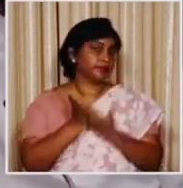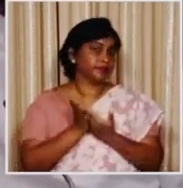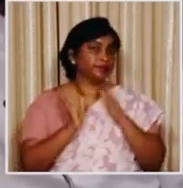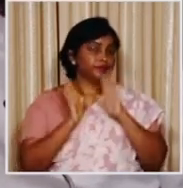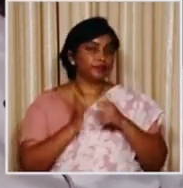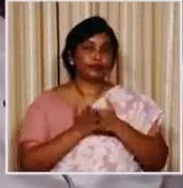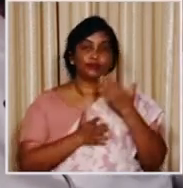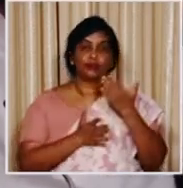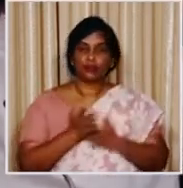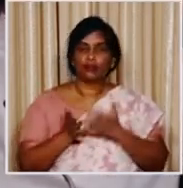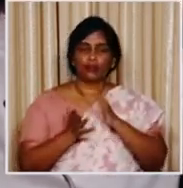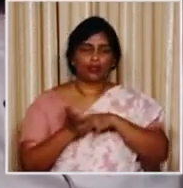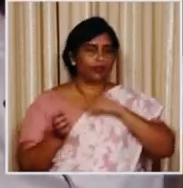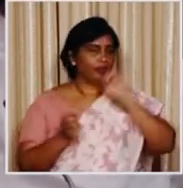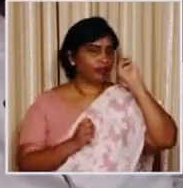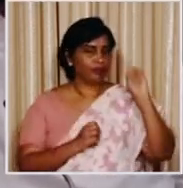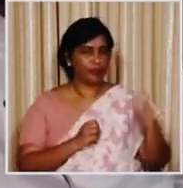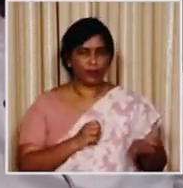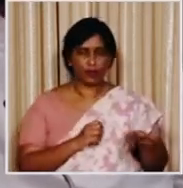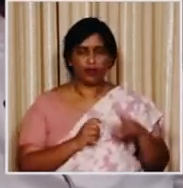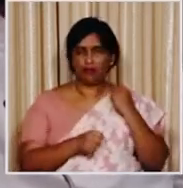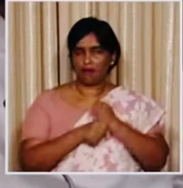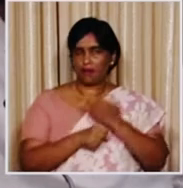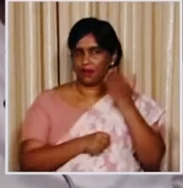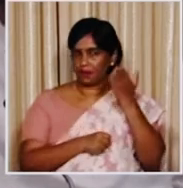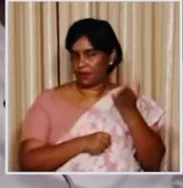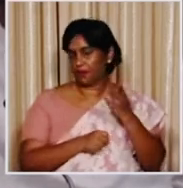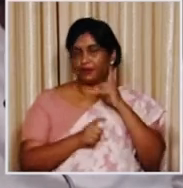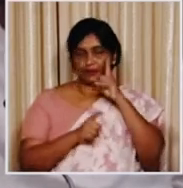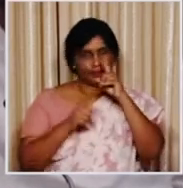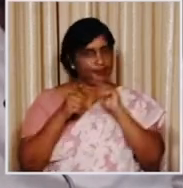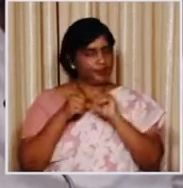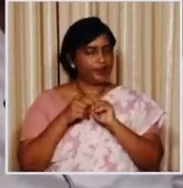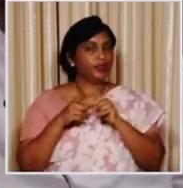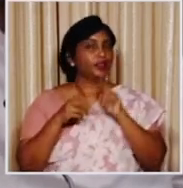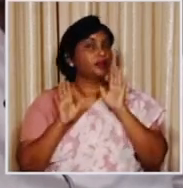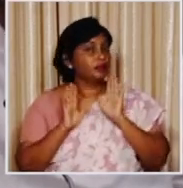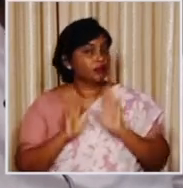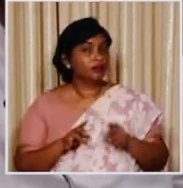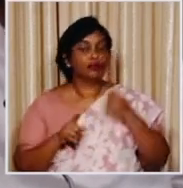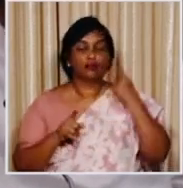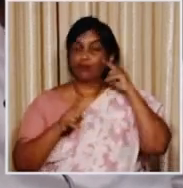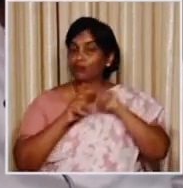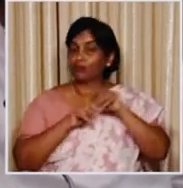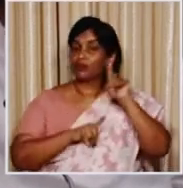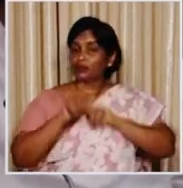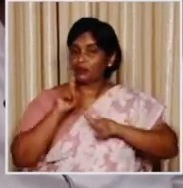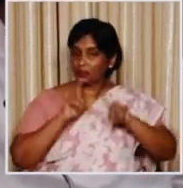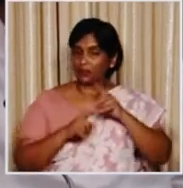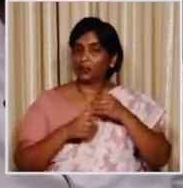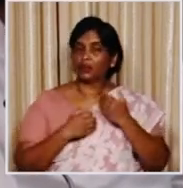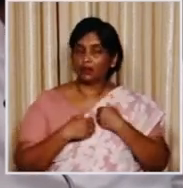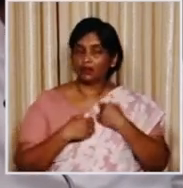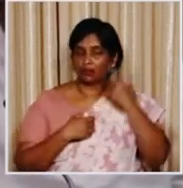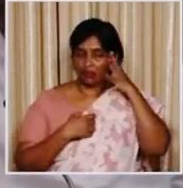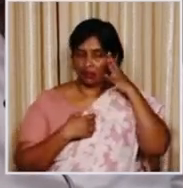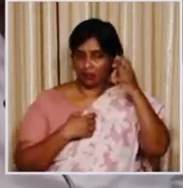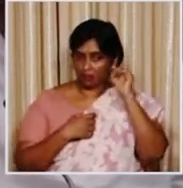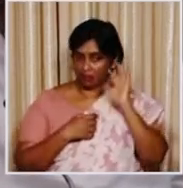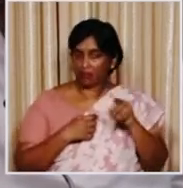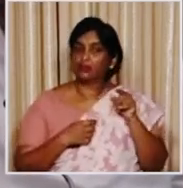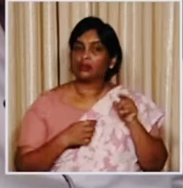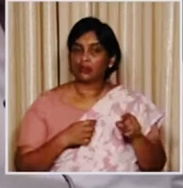ඒ වාර්තාව අරන් කුණු කූඩේට දැම්ම මේ ආණ්ඩුව. ඒක එක පැත්තක්. නමුත් මේ ගැන කතා කරද්දී අපි මතක තියාගන්න